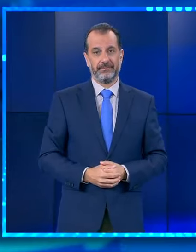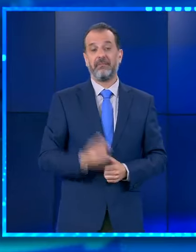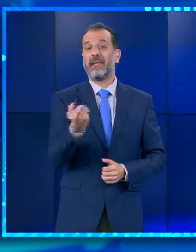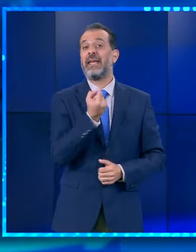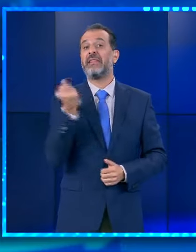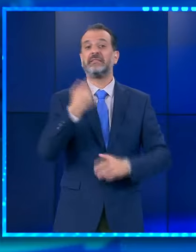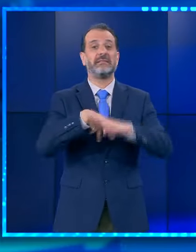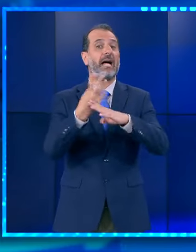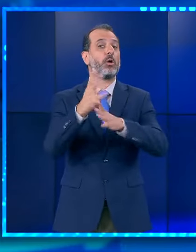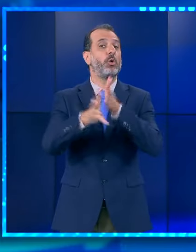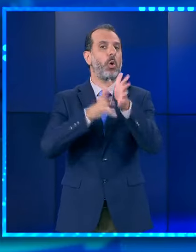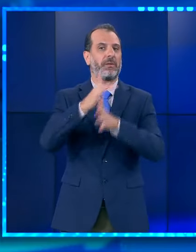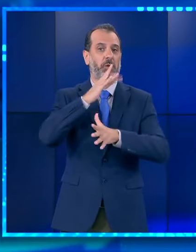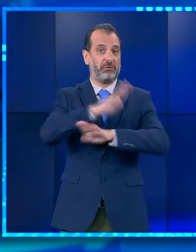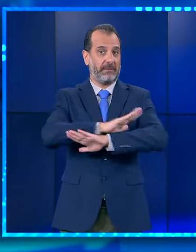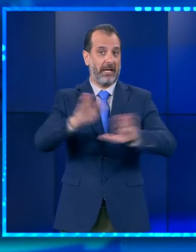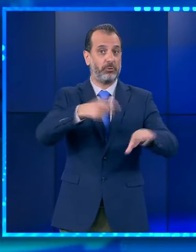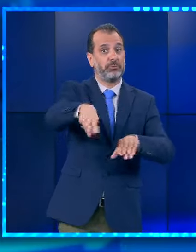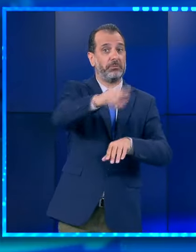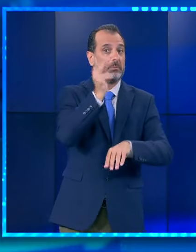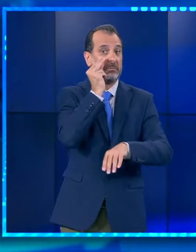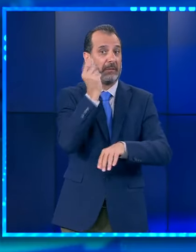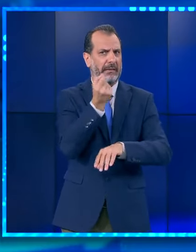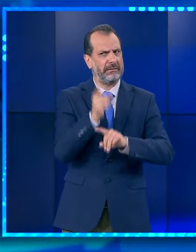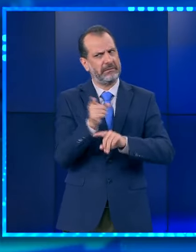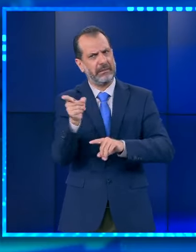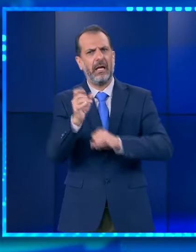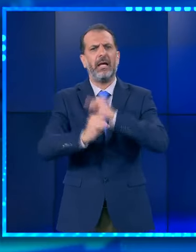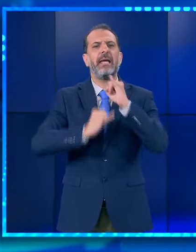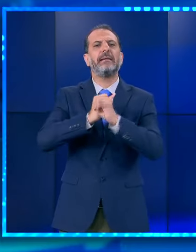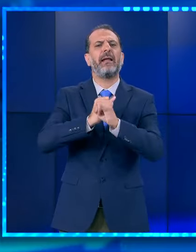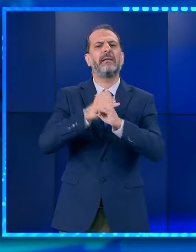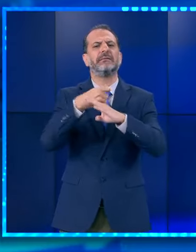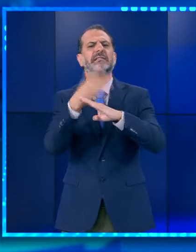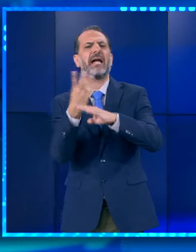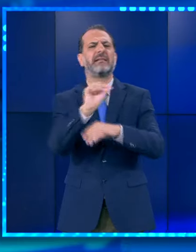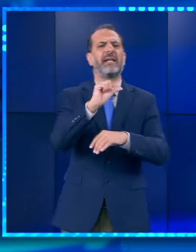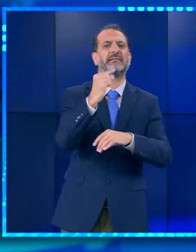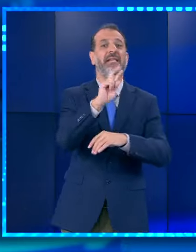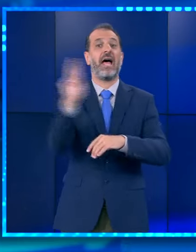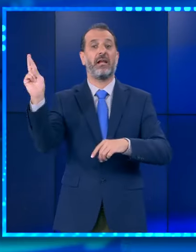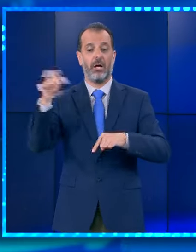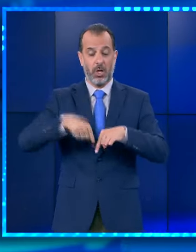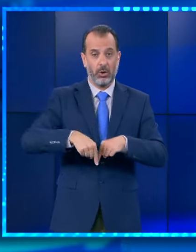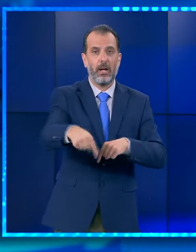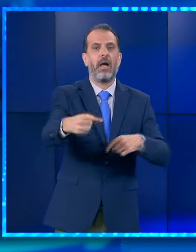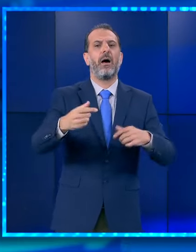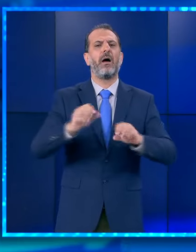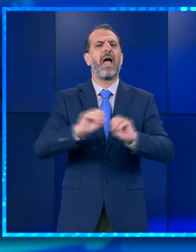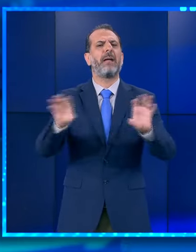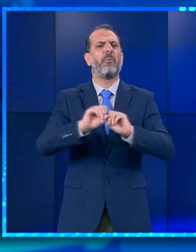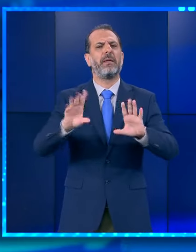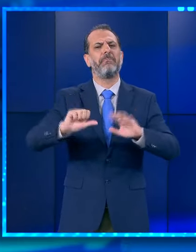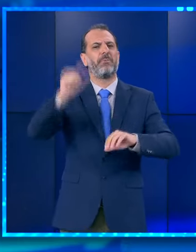Και εδώ ολοκληρώθηκε το δελτίο ειδήσεων του Star στην νοηματική γλώσσα. Εσείς για συνεχή ενημέρωση μπορείτε να επισκεφτείτε το star.gr. Ακολουθεί η εκπομπή